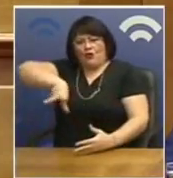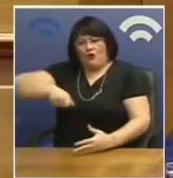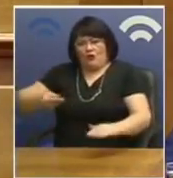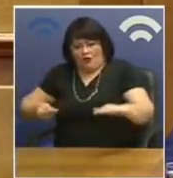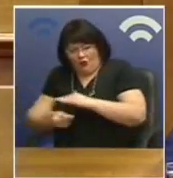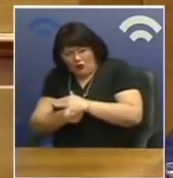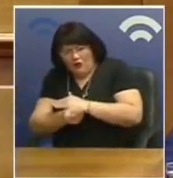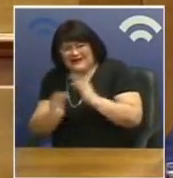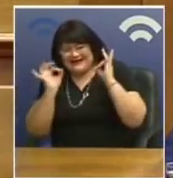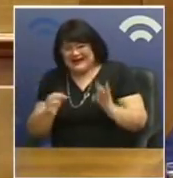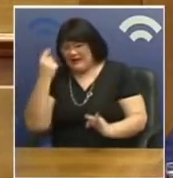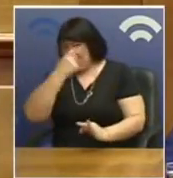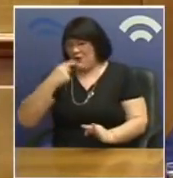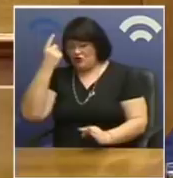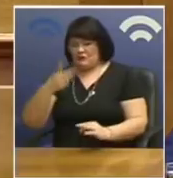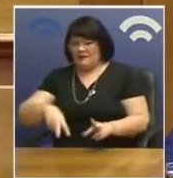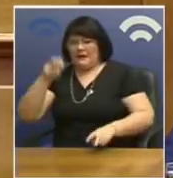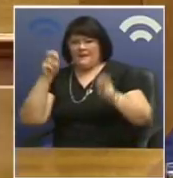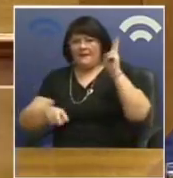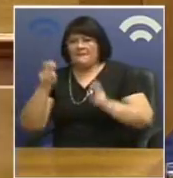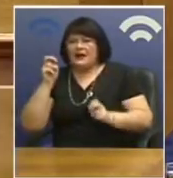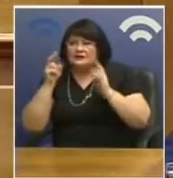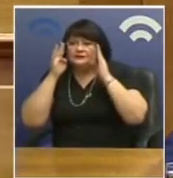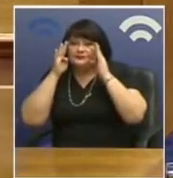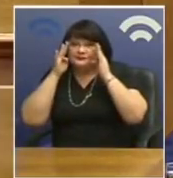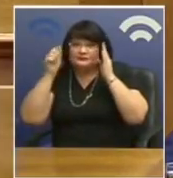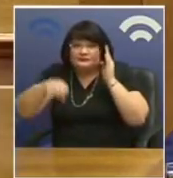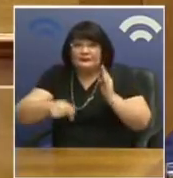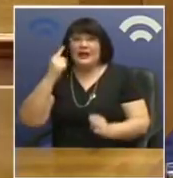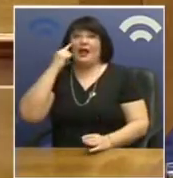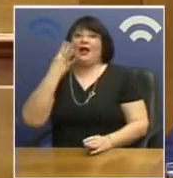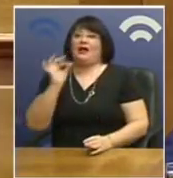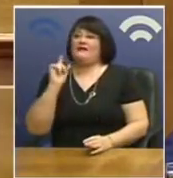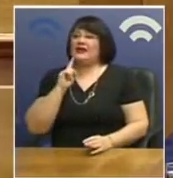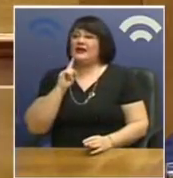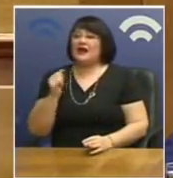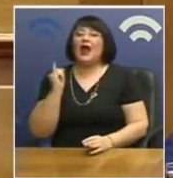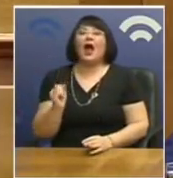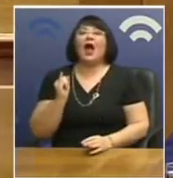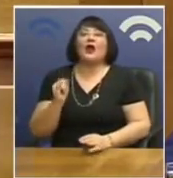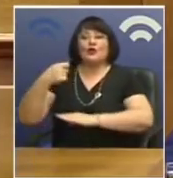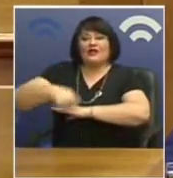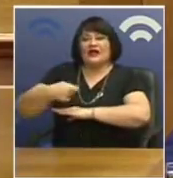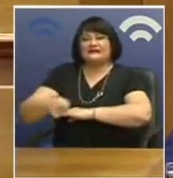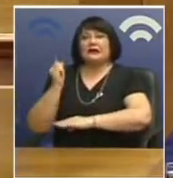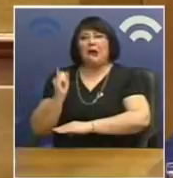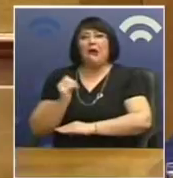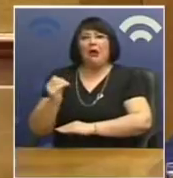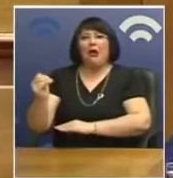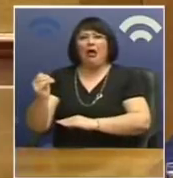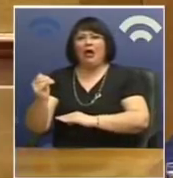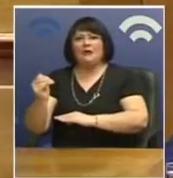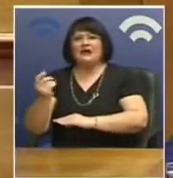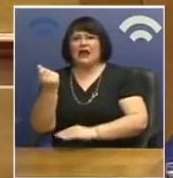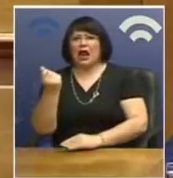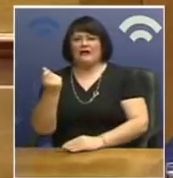συγκεκριμένων προσώπων που τώρα με αφορμή το γεγονός ότι καθυστερούν δικαστικά υποθέσεις τους θα αποδεσμεύσουν τα χρήματά